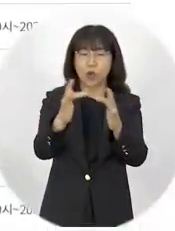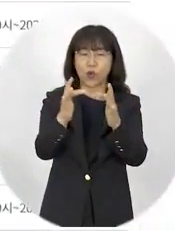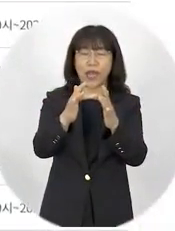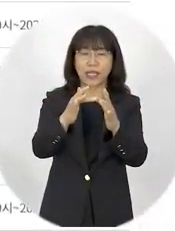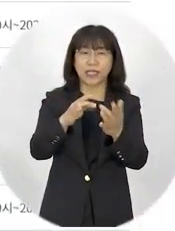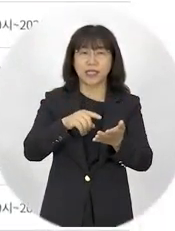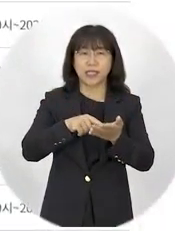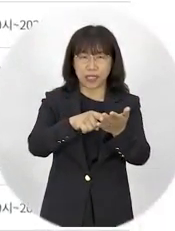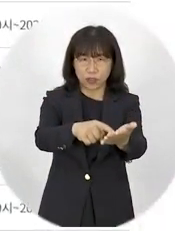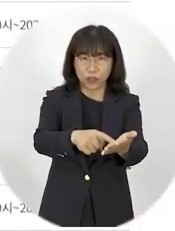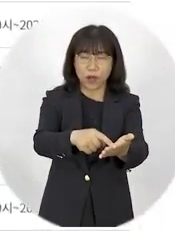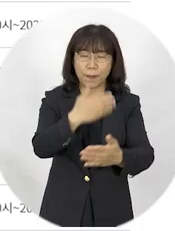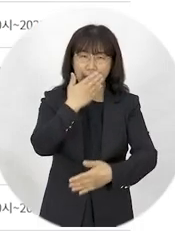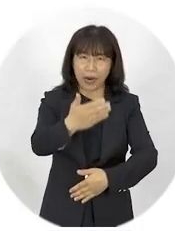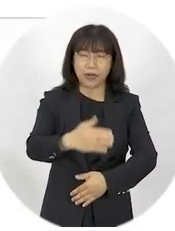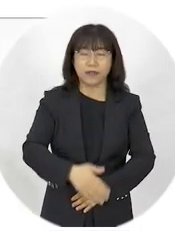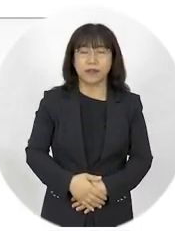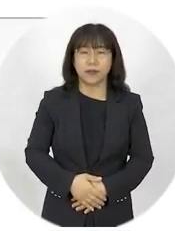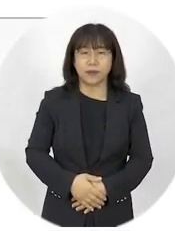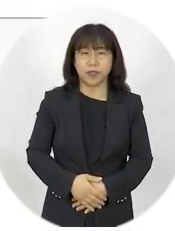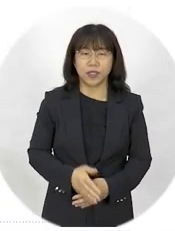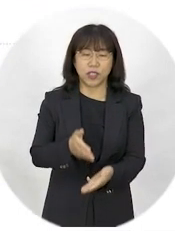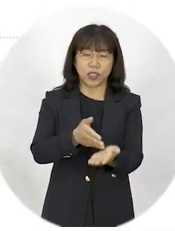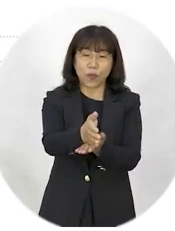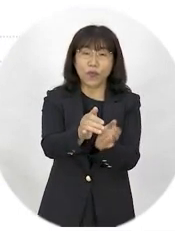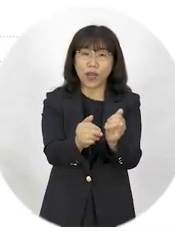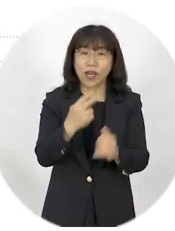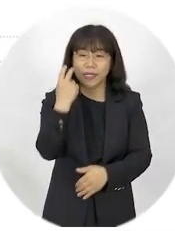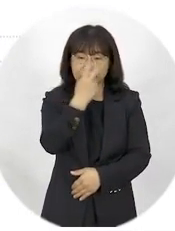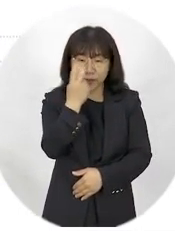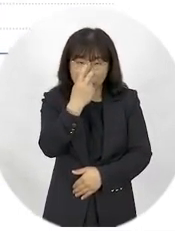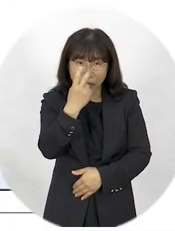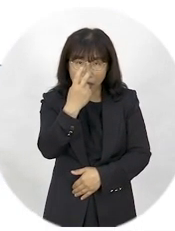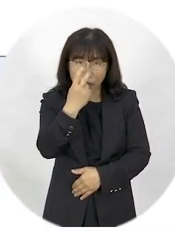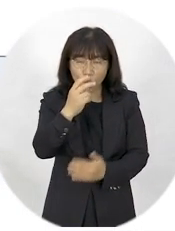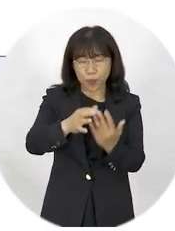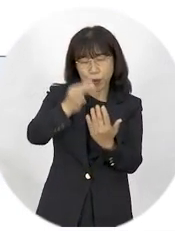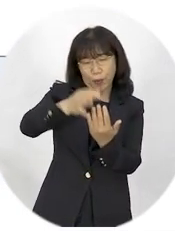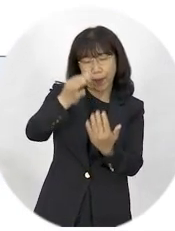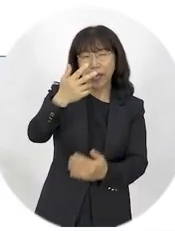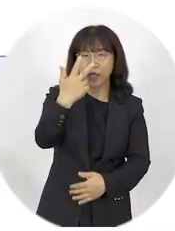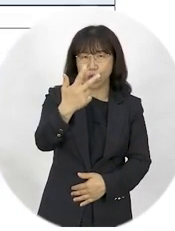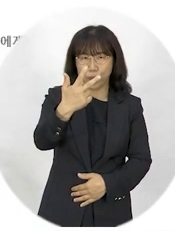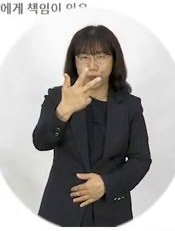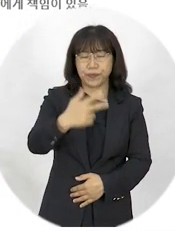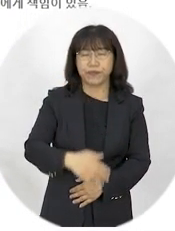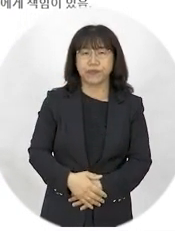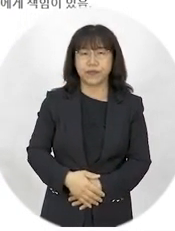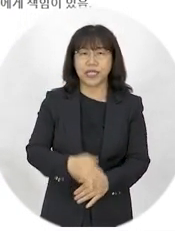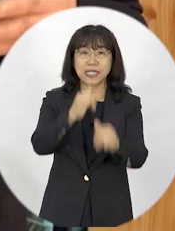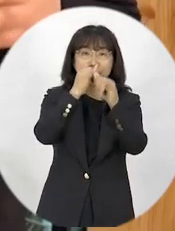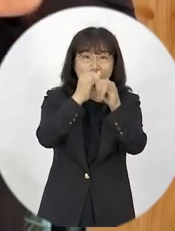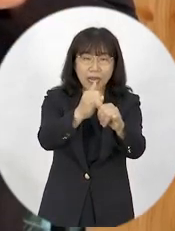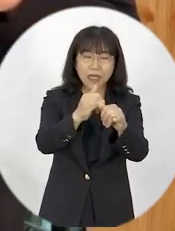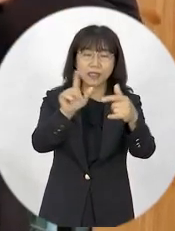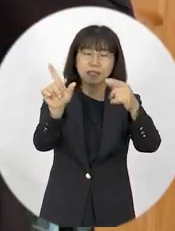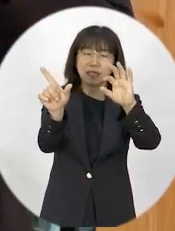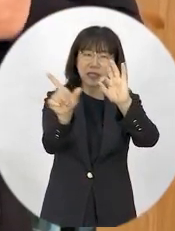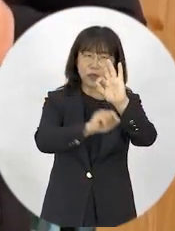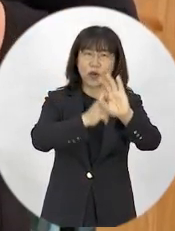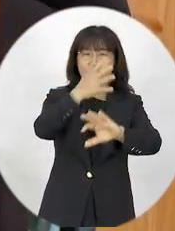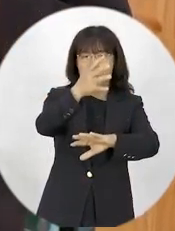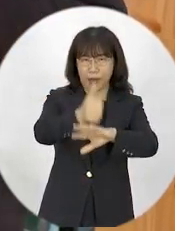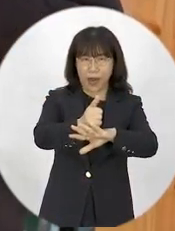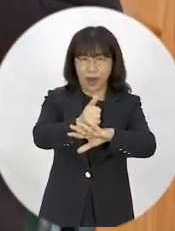온라인 제출하면 됩니다 제출된 영상들은 전문가 심사위원의 심사를 거쳐 7개 작품을 선정할 계획이며